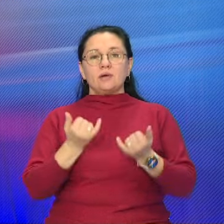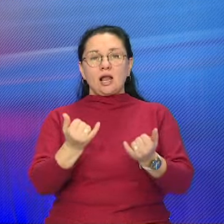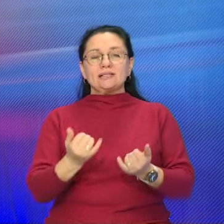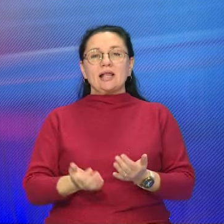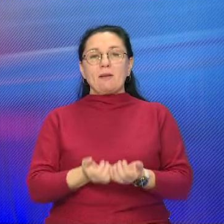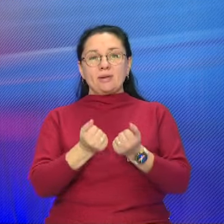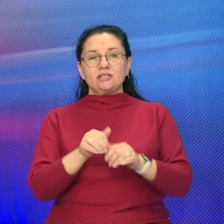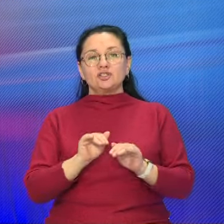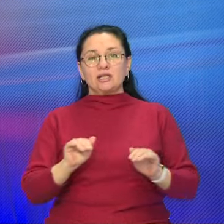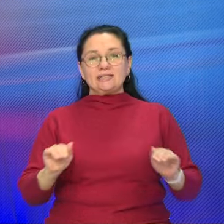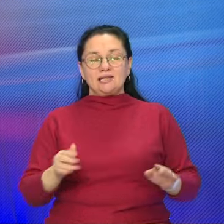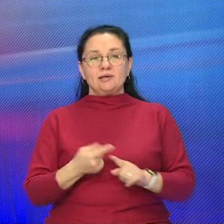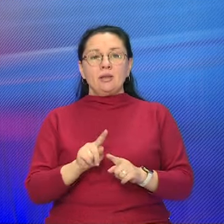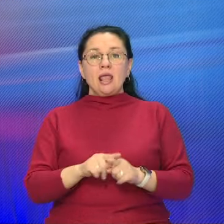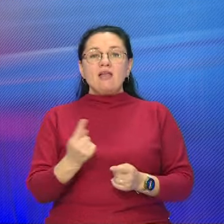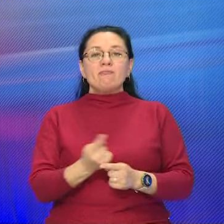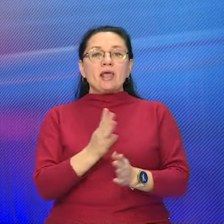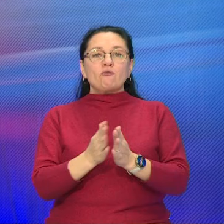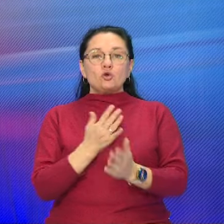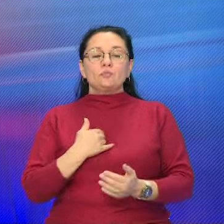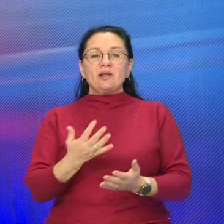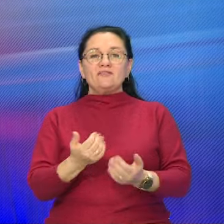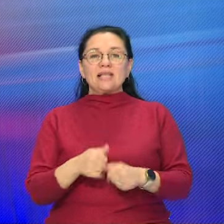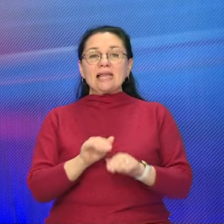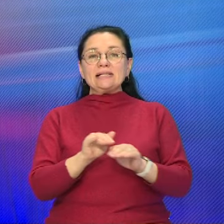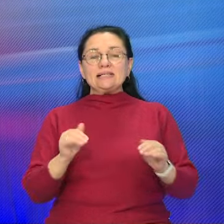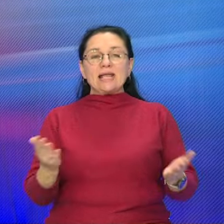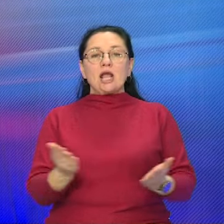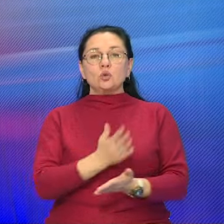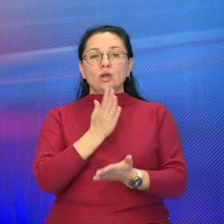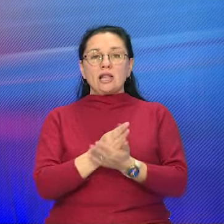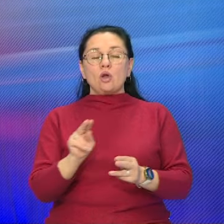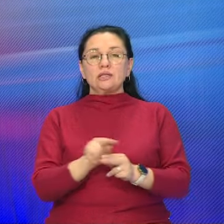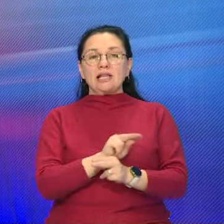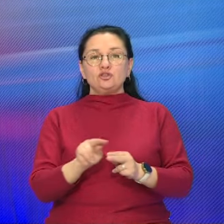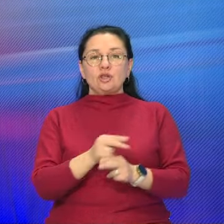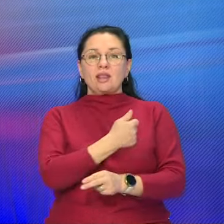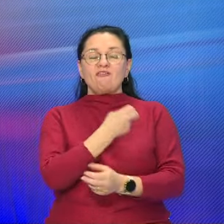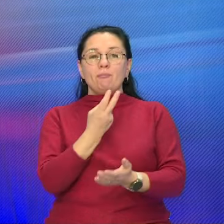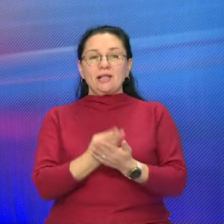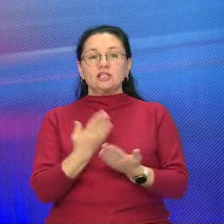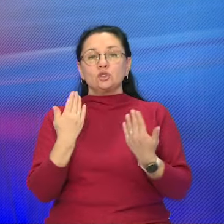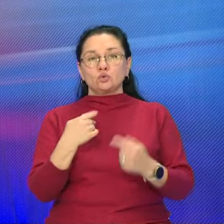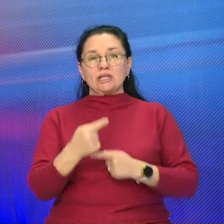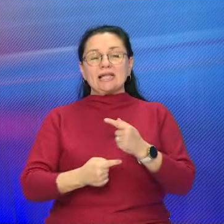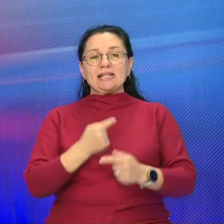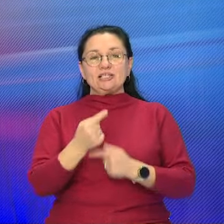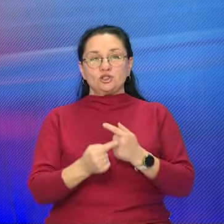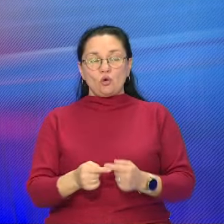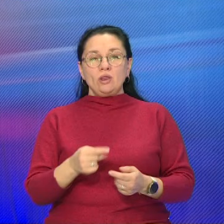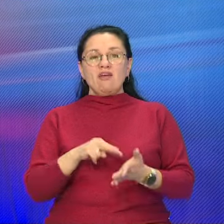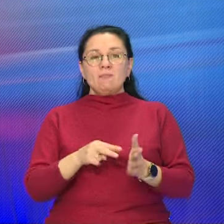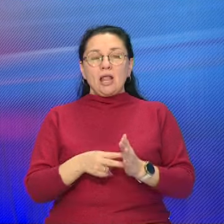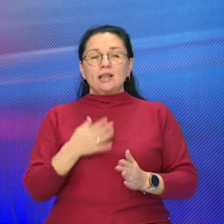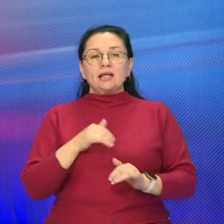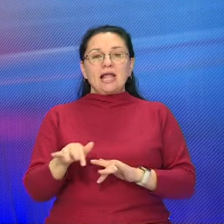категории детей. Но в первую очередь мы взяли под свой патронат это детей, которые находятся на лечении в больнице. Уже традиционно в рамках акции «Наши дети»,